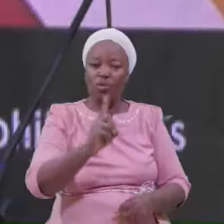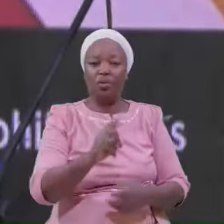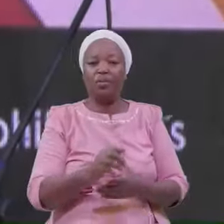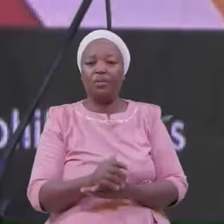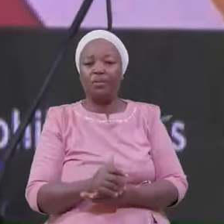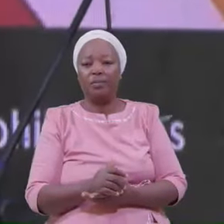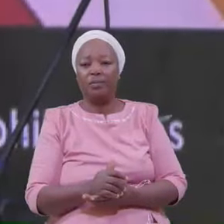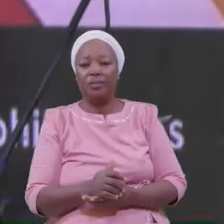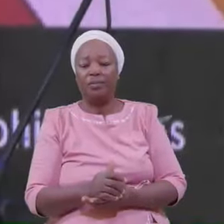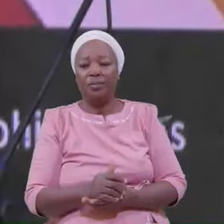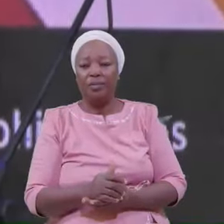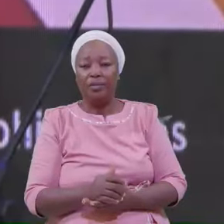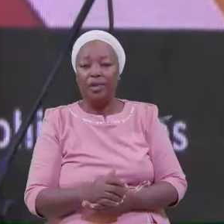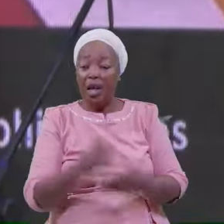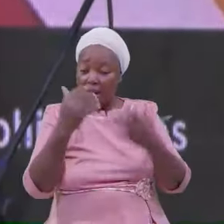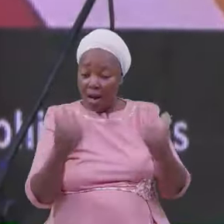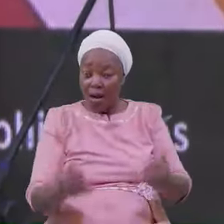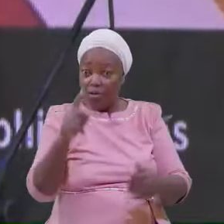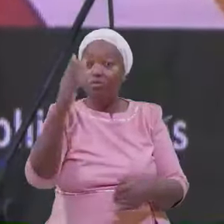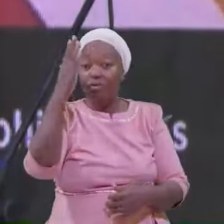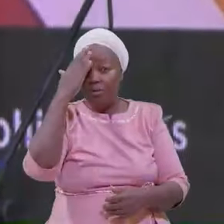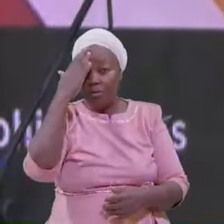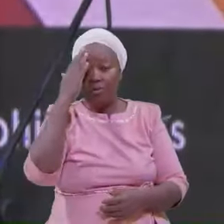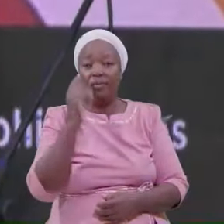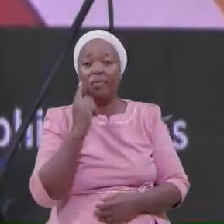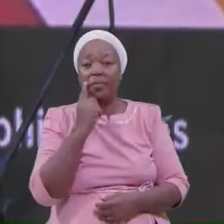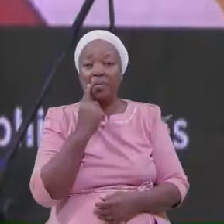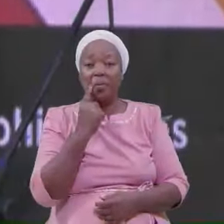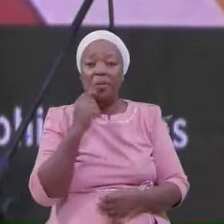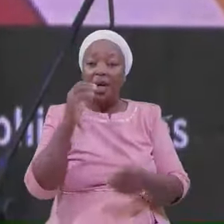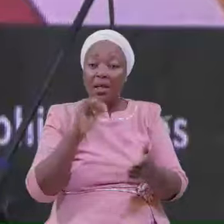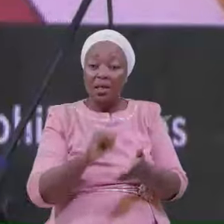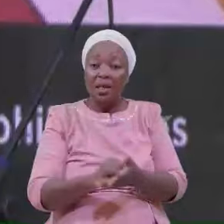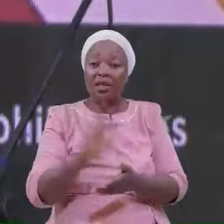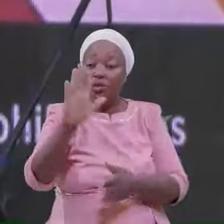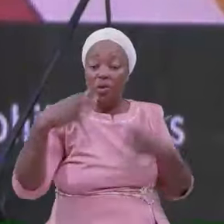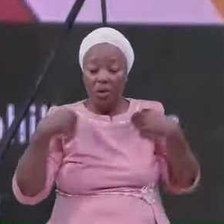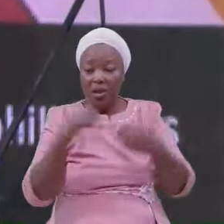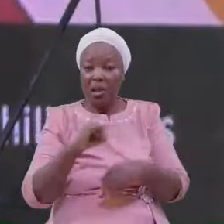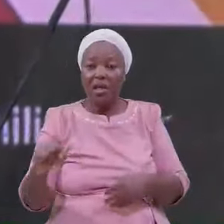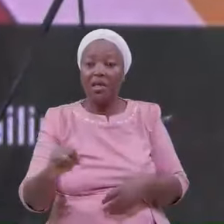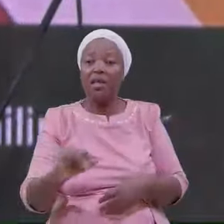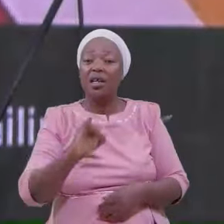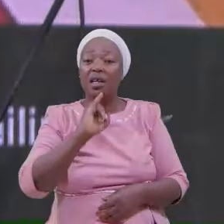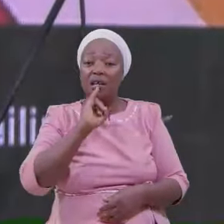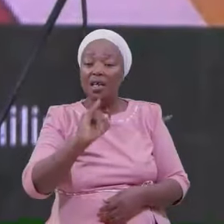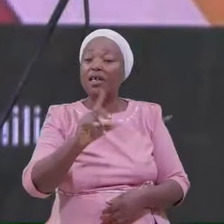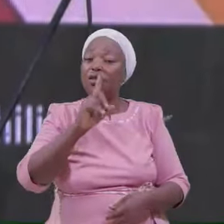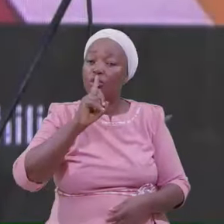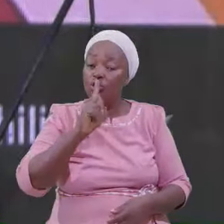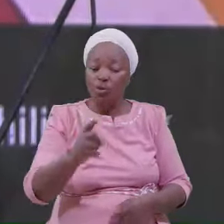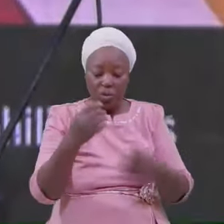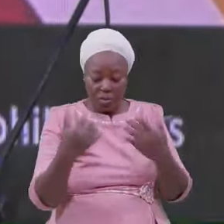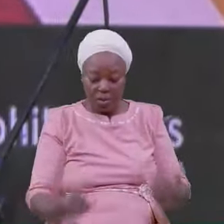mo now you ay know guaranteed. Ngayon alam mo that na. That your healing ang is iyong kaligtasan guaranteed tonight. Ay tunay